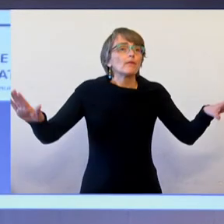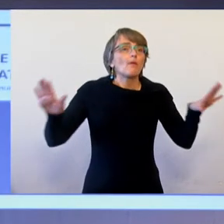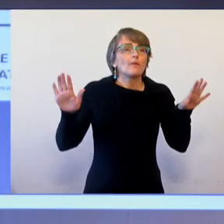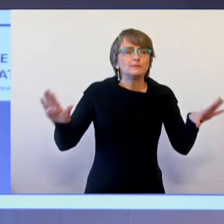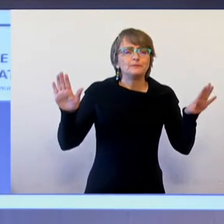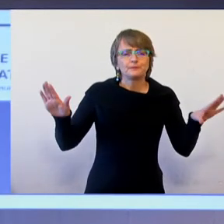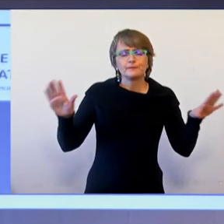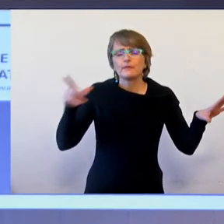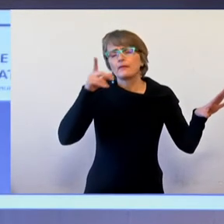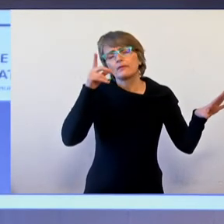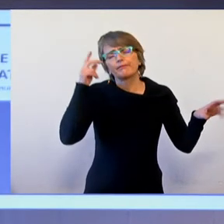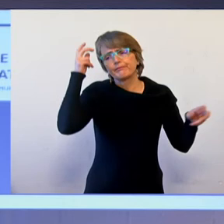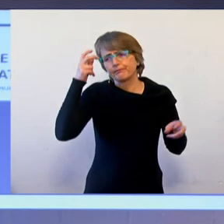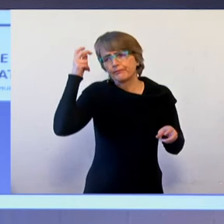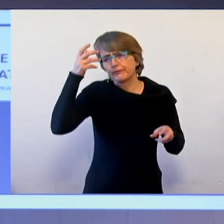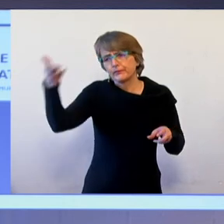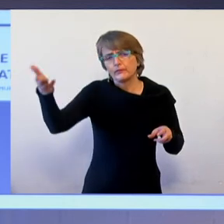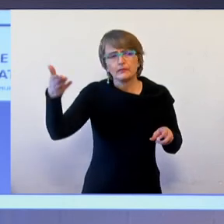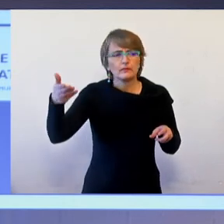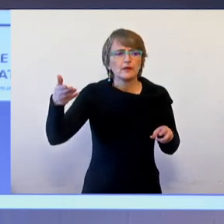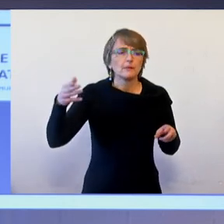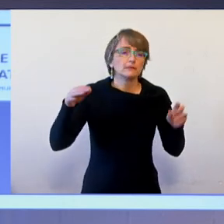Monsieur Lévita. Non, non.